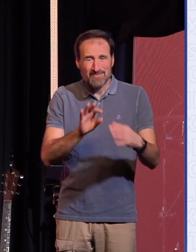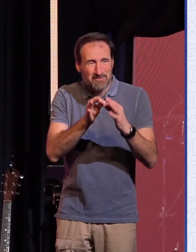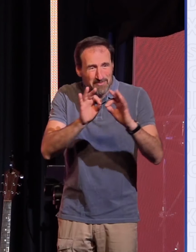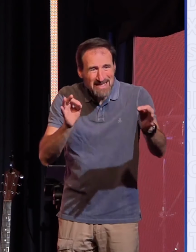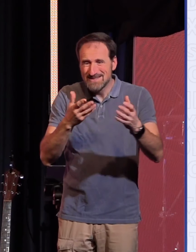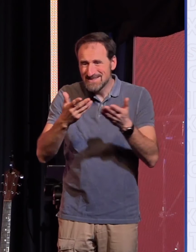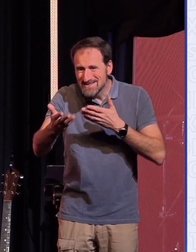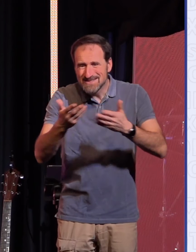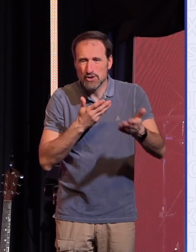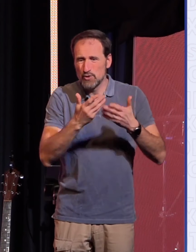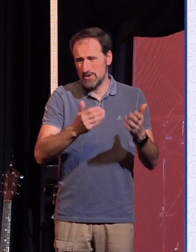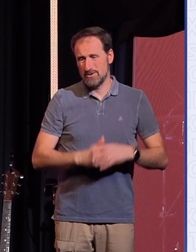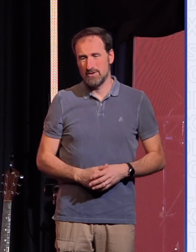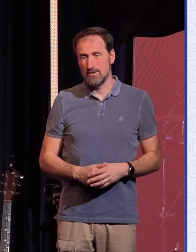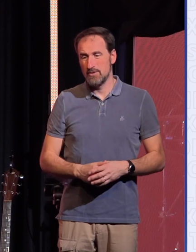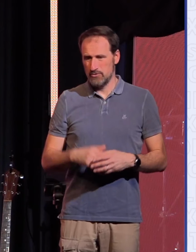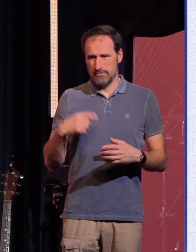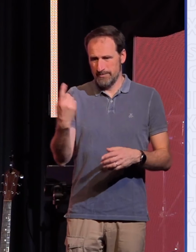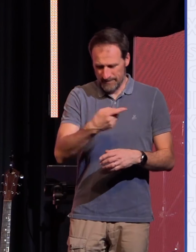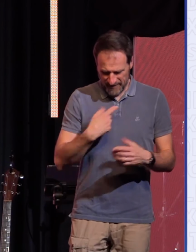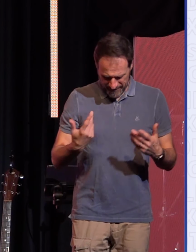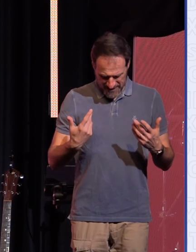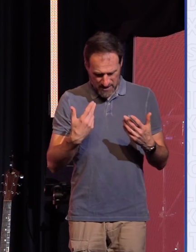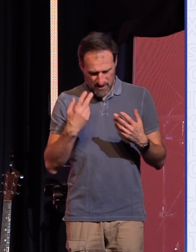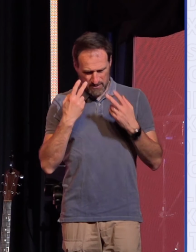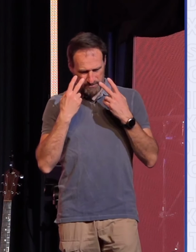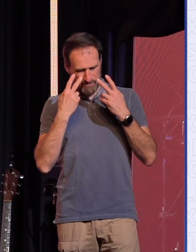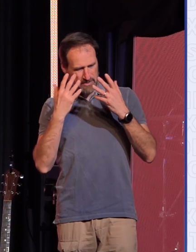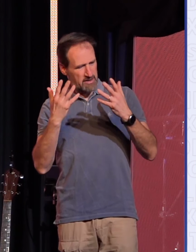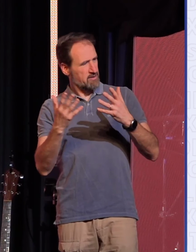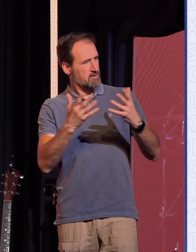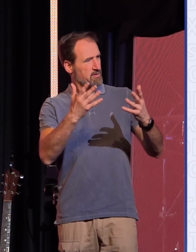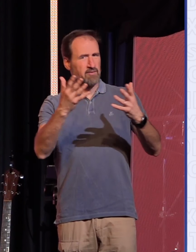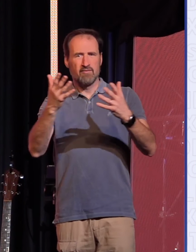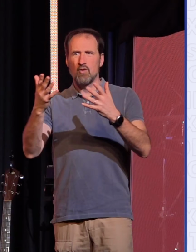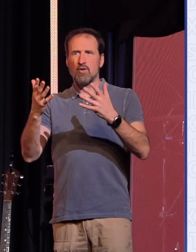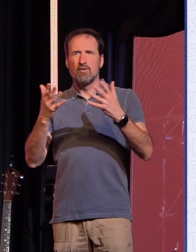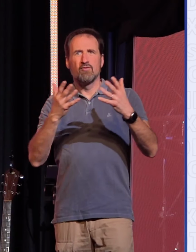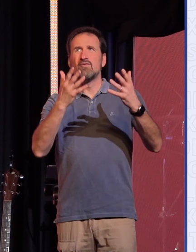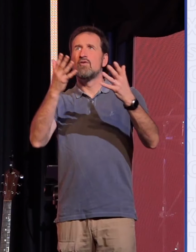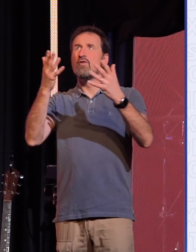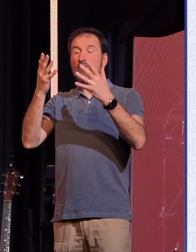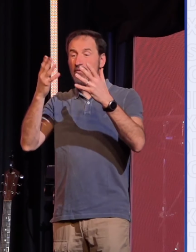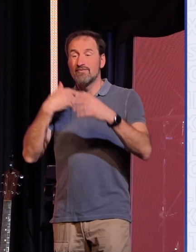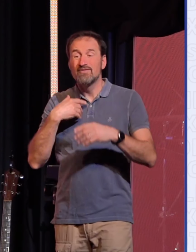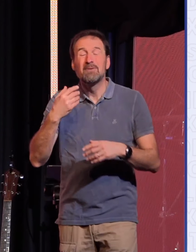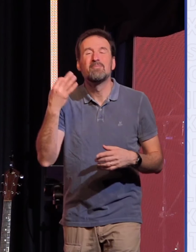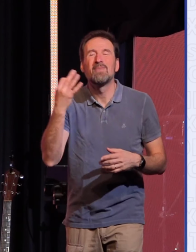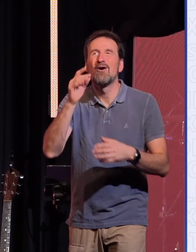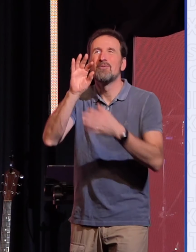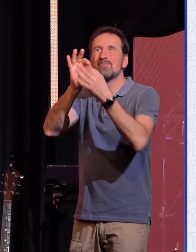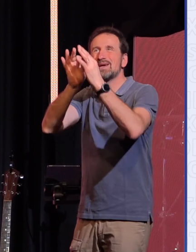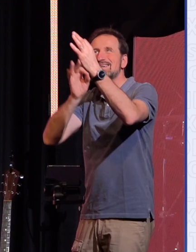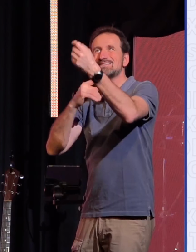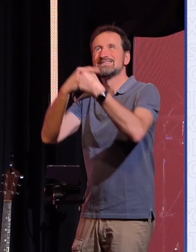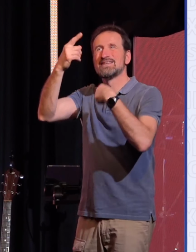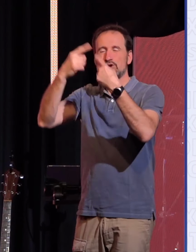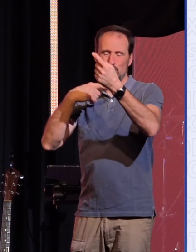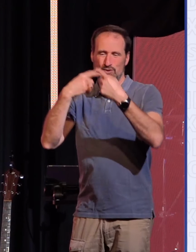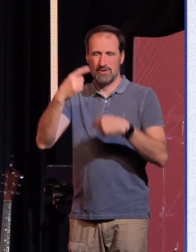wir können unseren Blick nur auf ihn ausrichten, wenn wir in dieser Beziehung drin sind. Wenn wir wirklich unseren Plan, wirklich